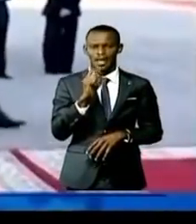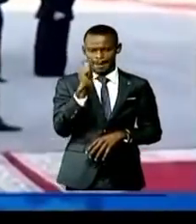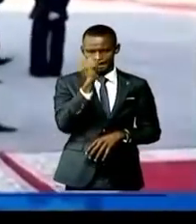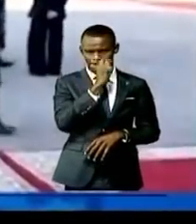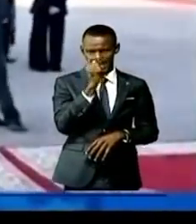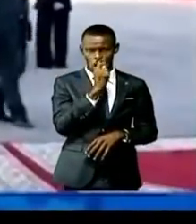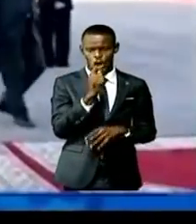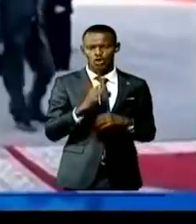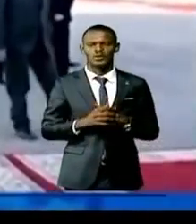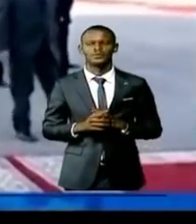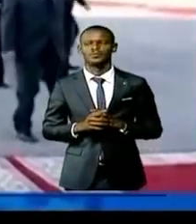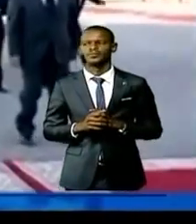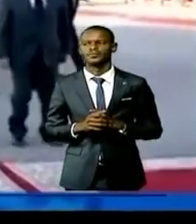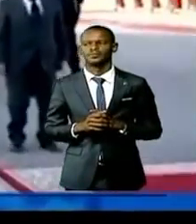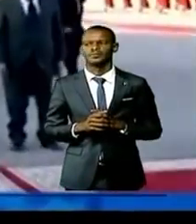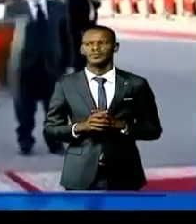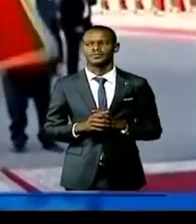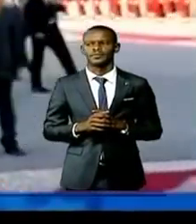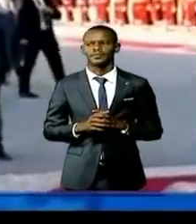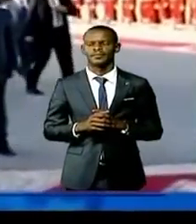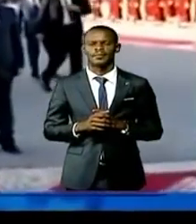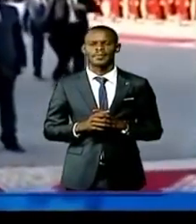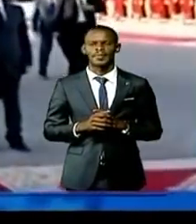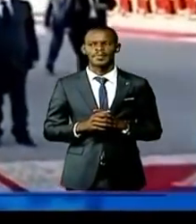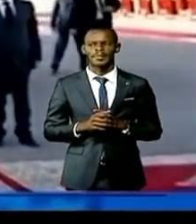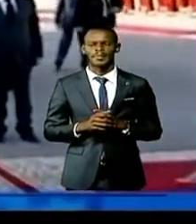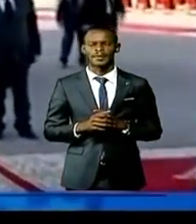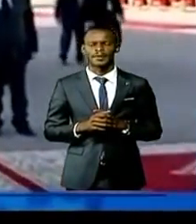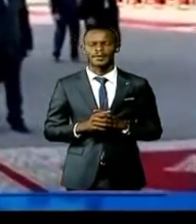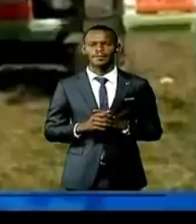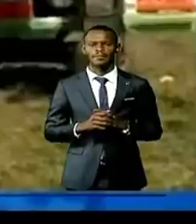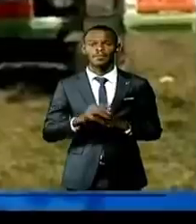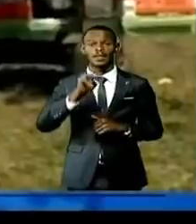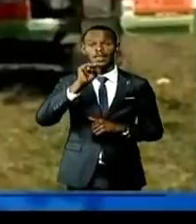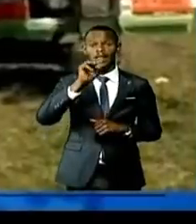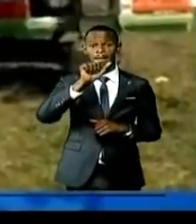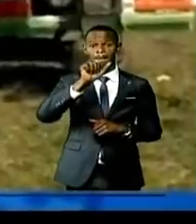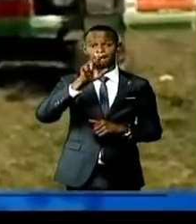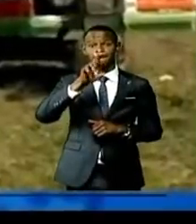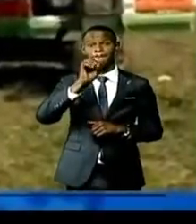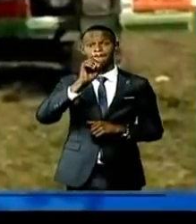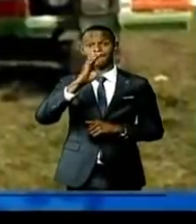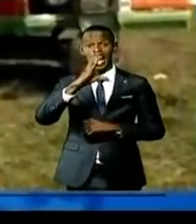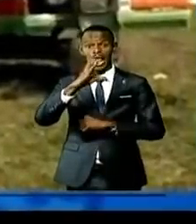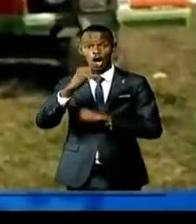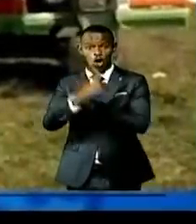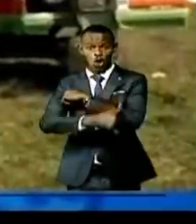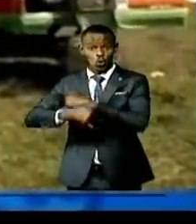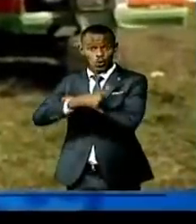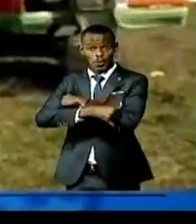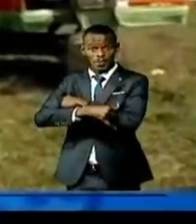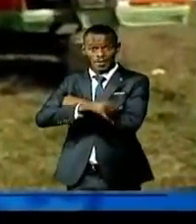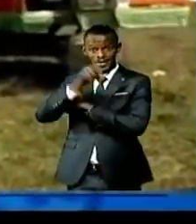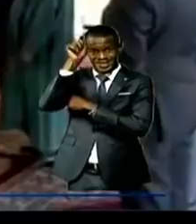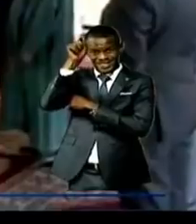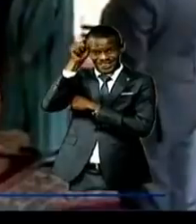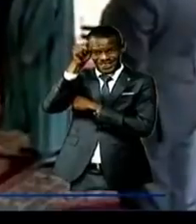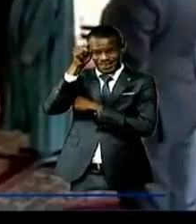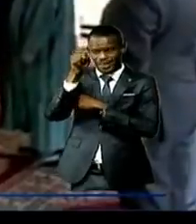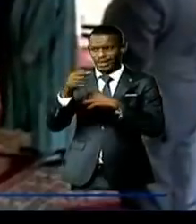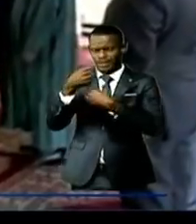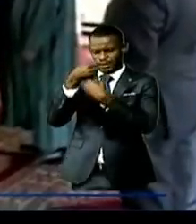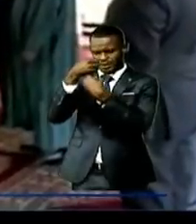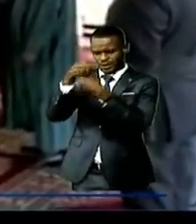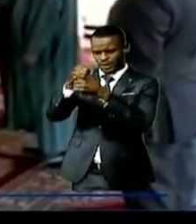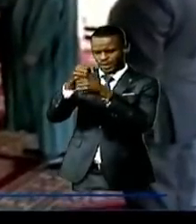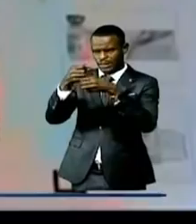construction d'une usine de fabrication des vaccins anti-Covid. Cette usine, d'une capacité de 2 à 3 milliards de doses, va